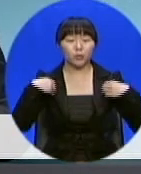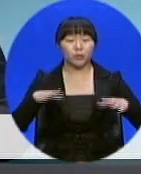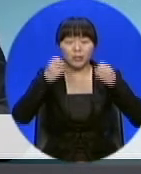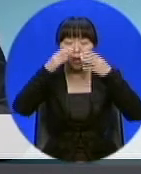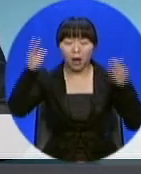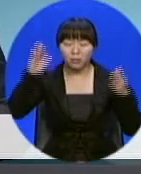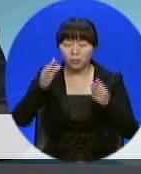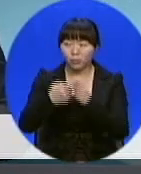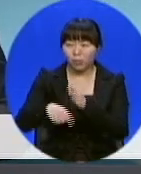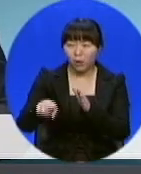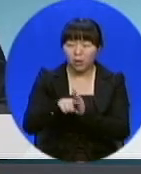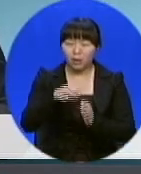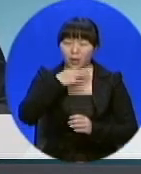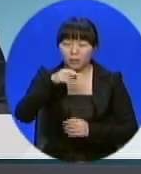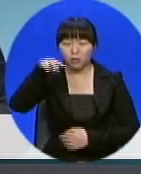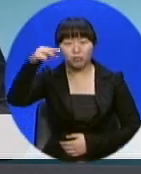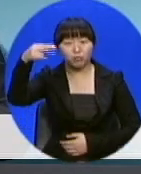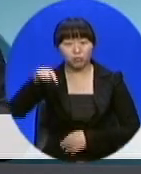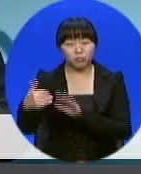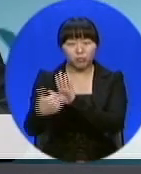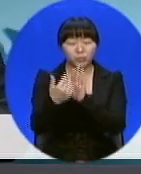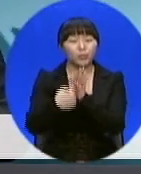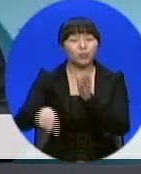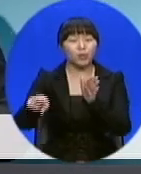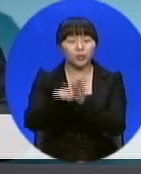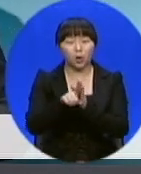많이 발생하는 감기나 수두 등을 예방하기 위해